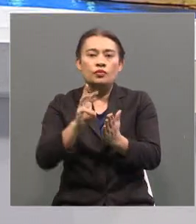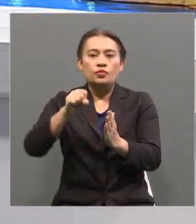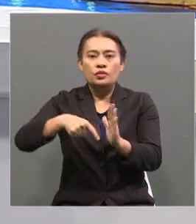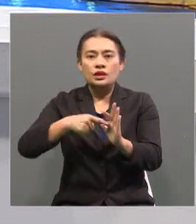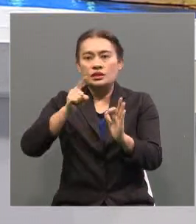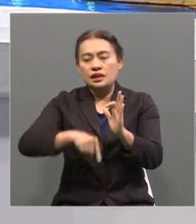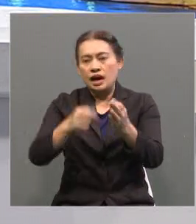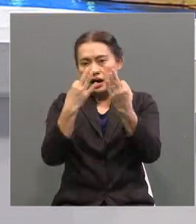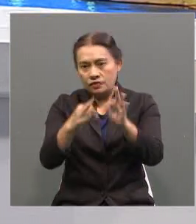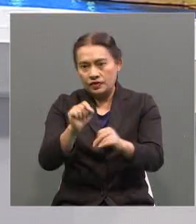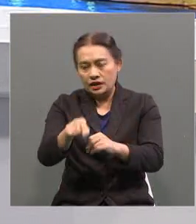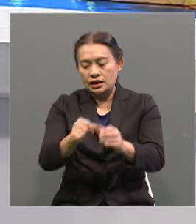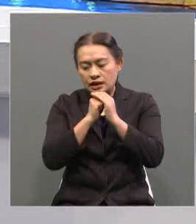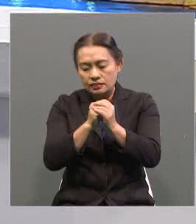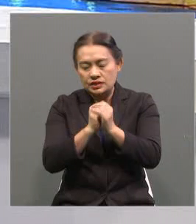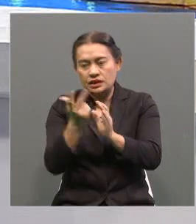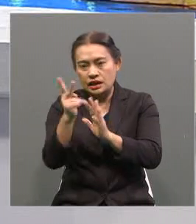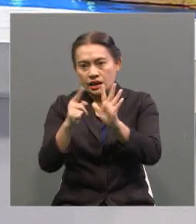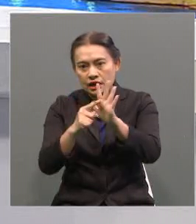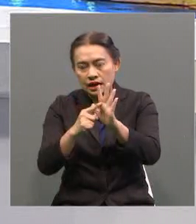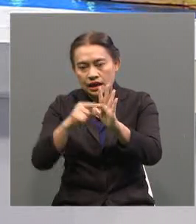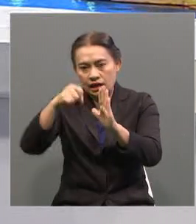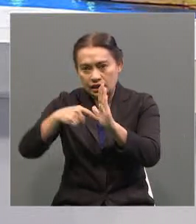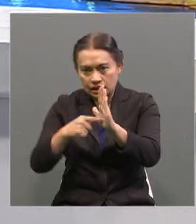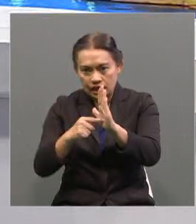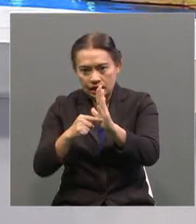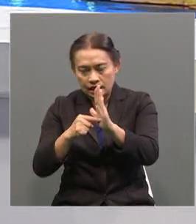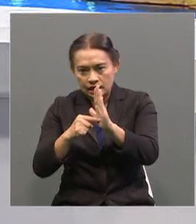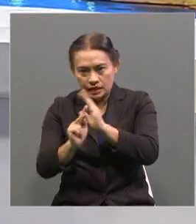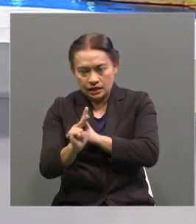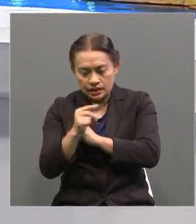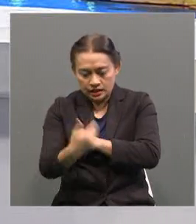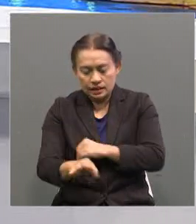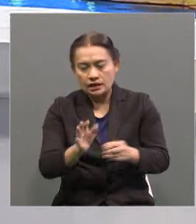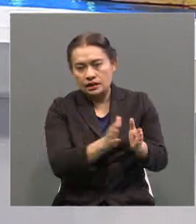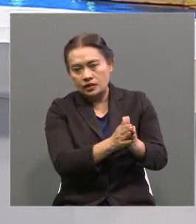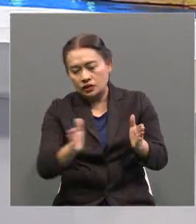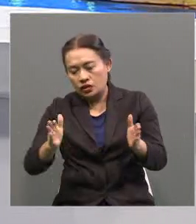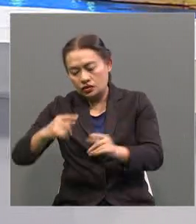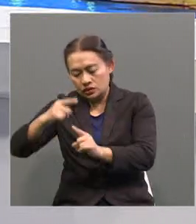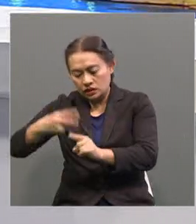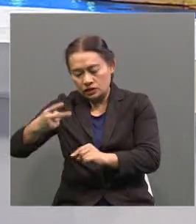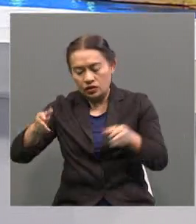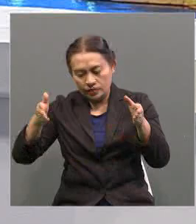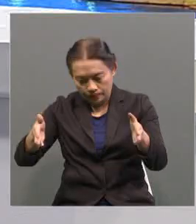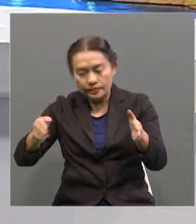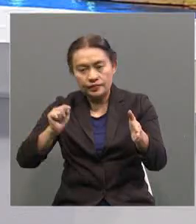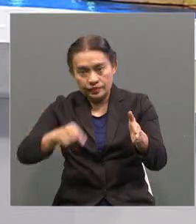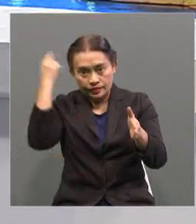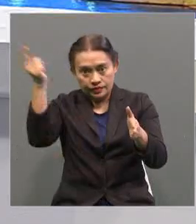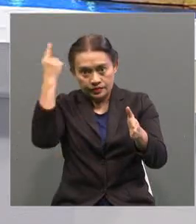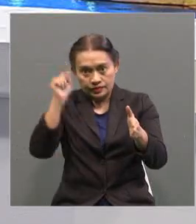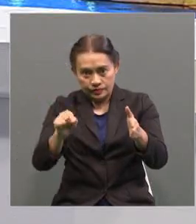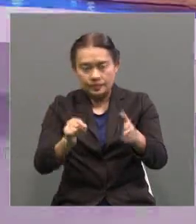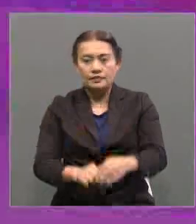ชาวจีนแล้วก็ชาวคาซัคสถานนะครับก็ยาวไปจนถึง29กุมภาพันธ์ปีหน้าเลยคือครอบคลุมช่วงHigh Seasonทั้งหมด